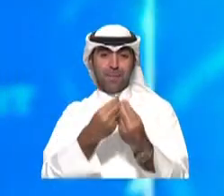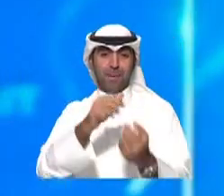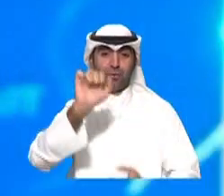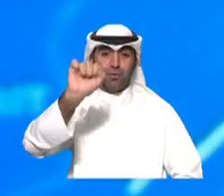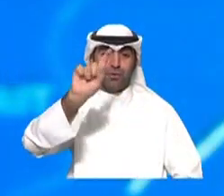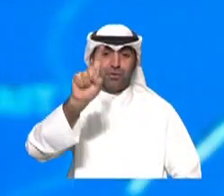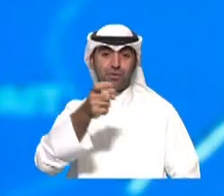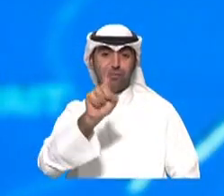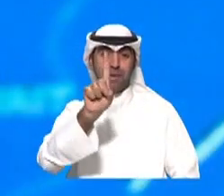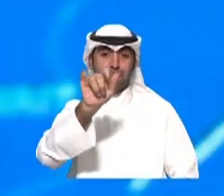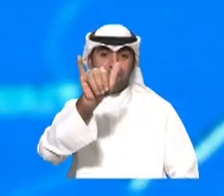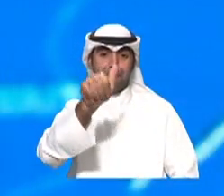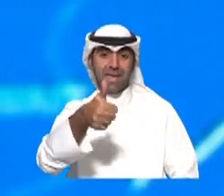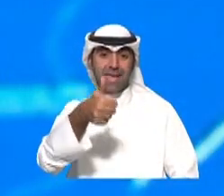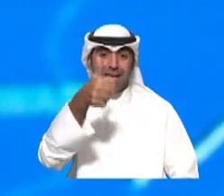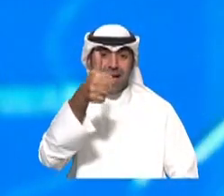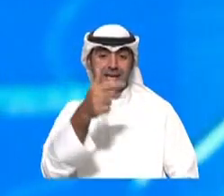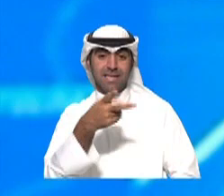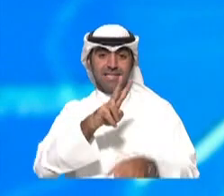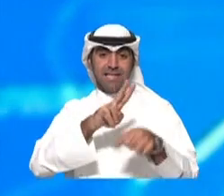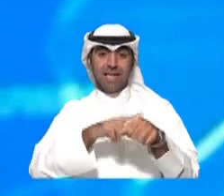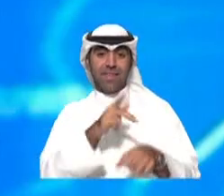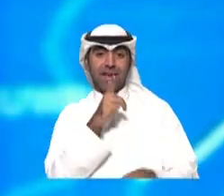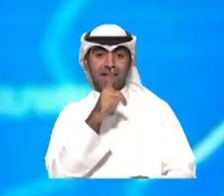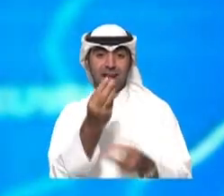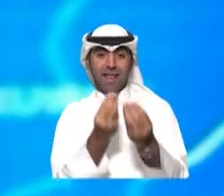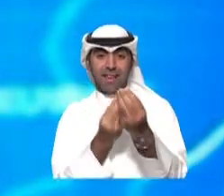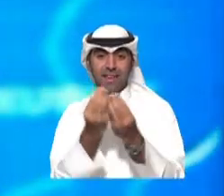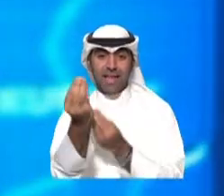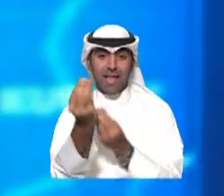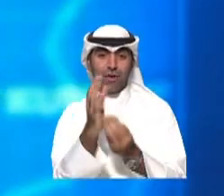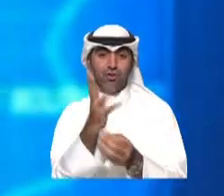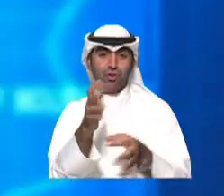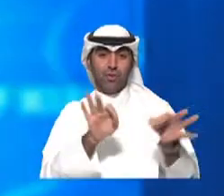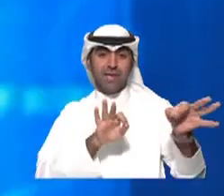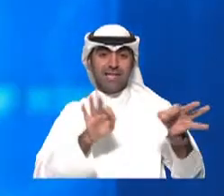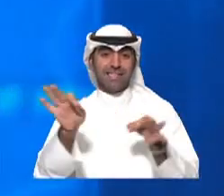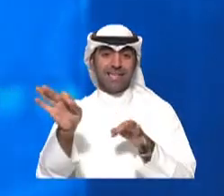الأصعدة، ومناقشة آخر التطورات على الصعيدين